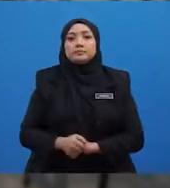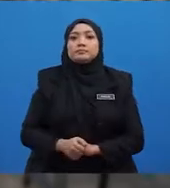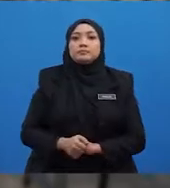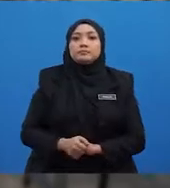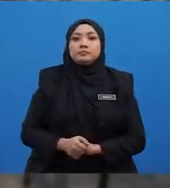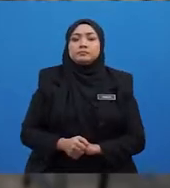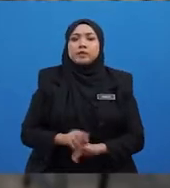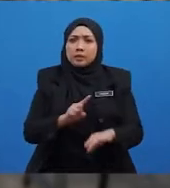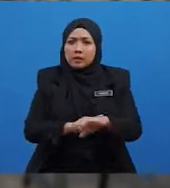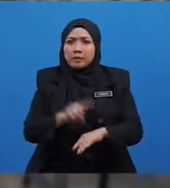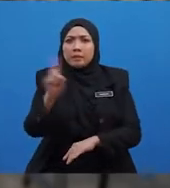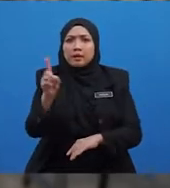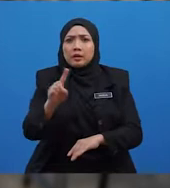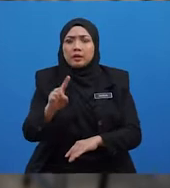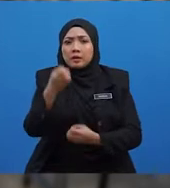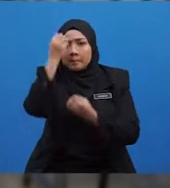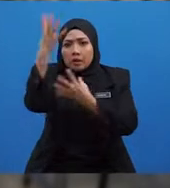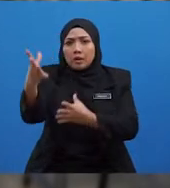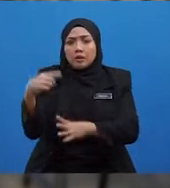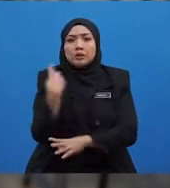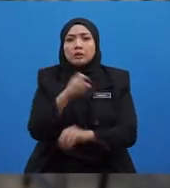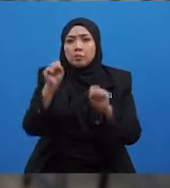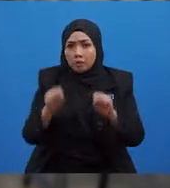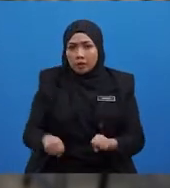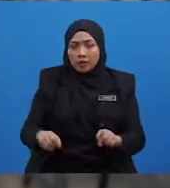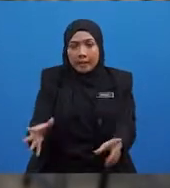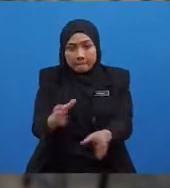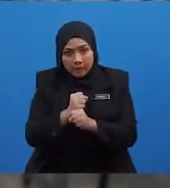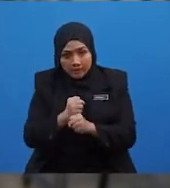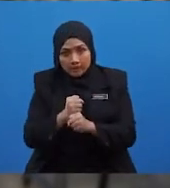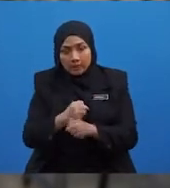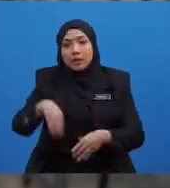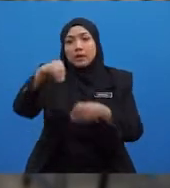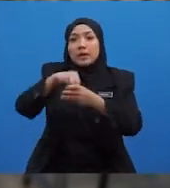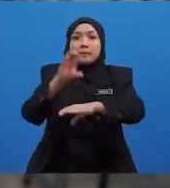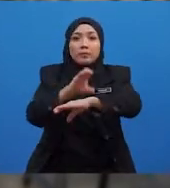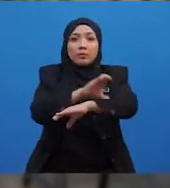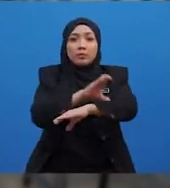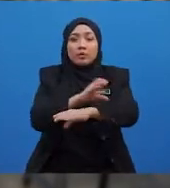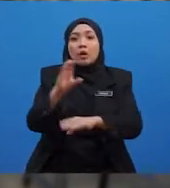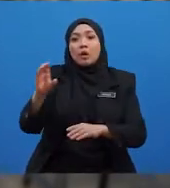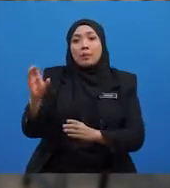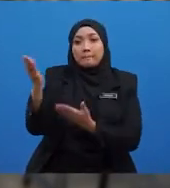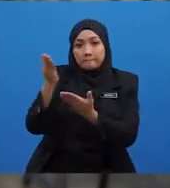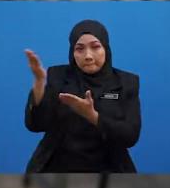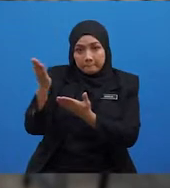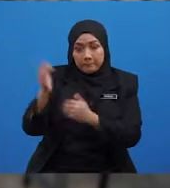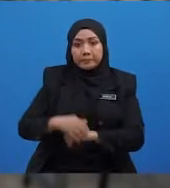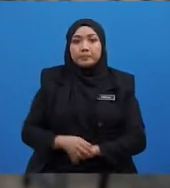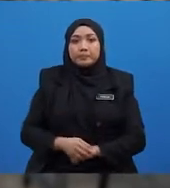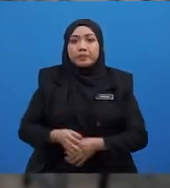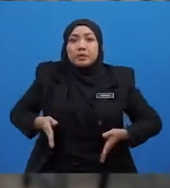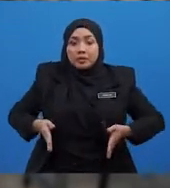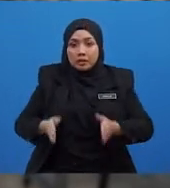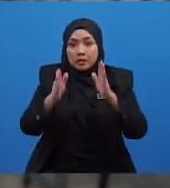Di manakah semua maklumat ini boleh diperoleh? Dalam komputer pelayan, jalankan aplikasi